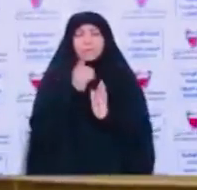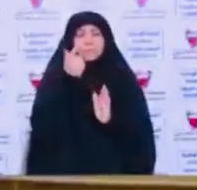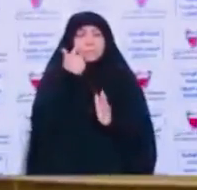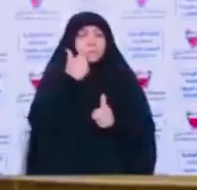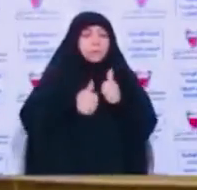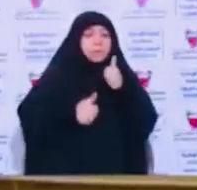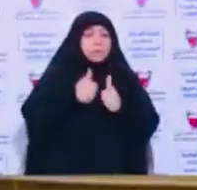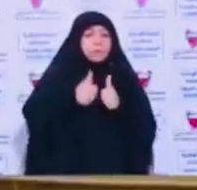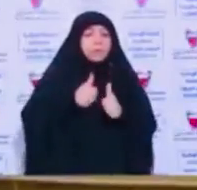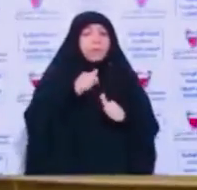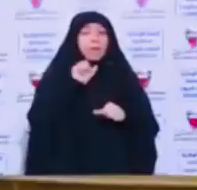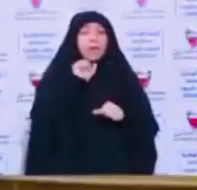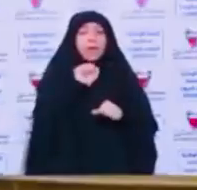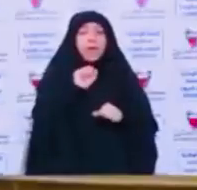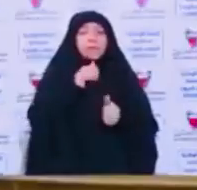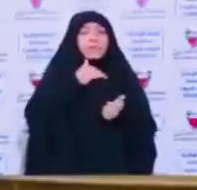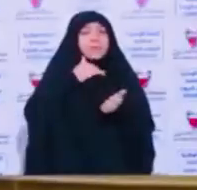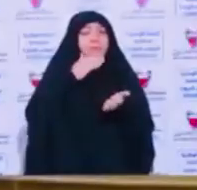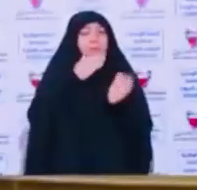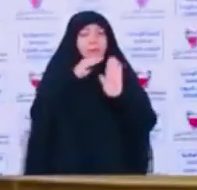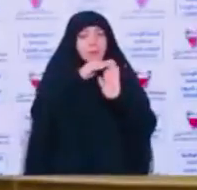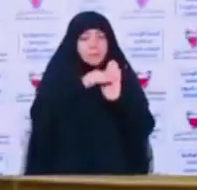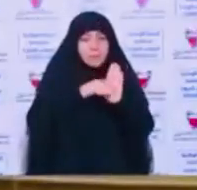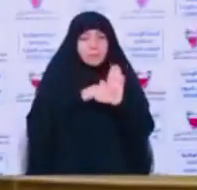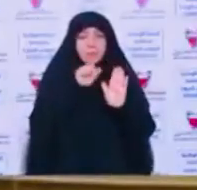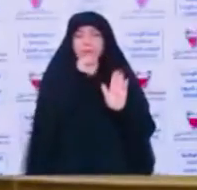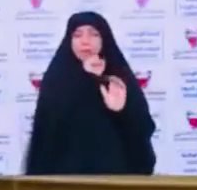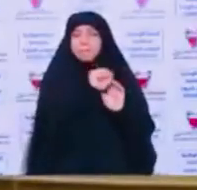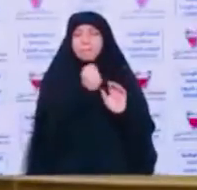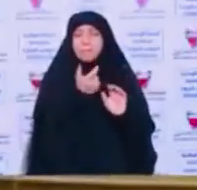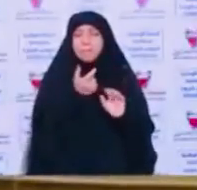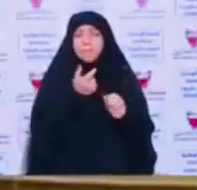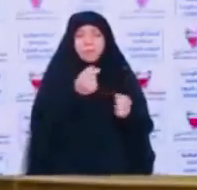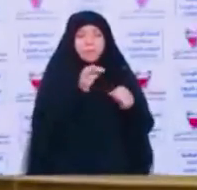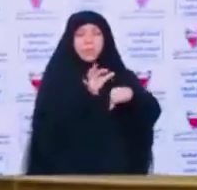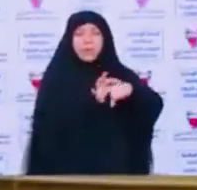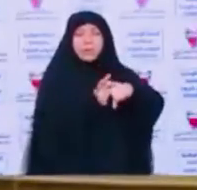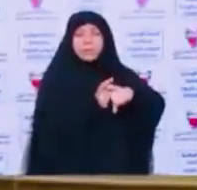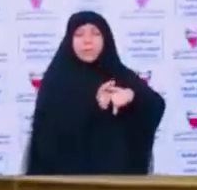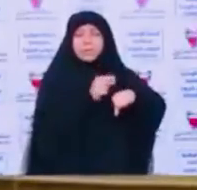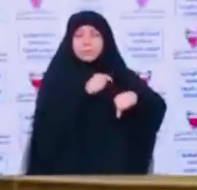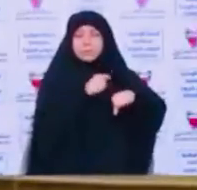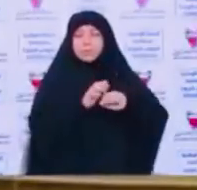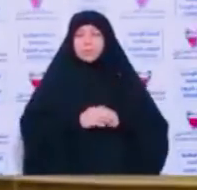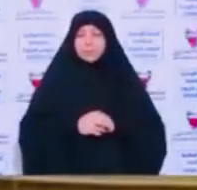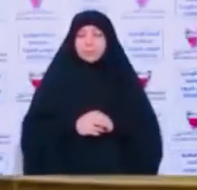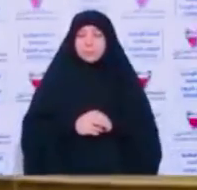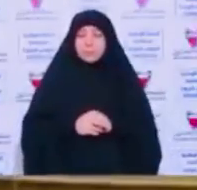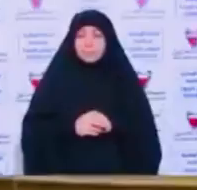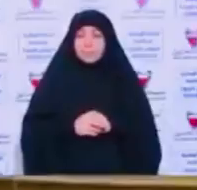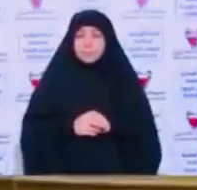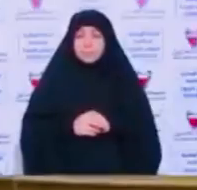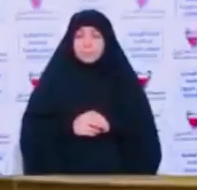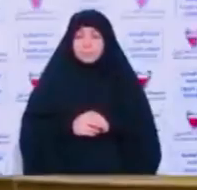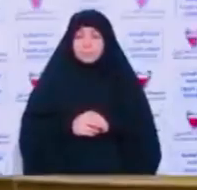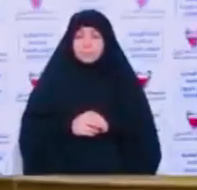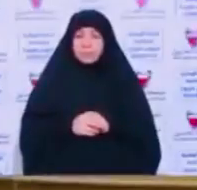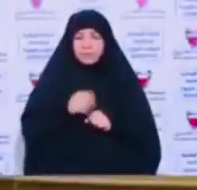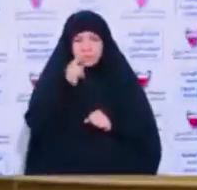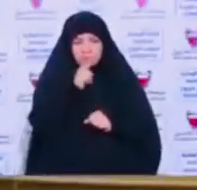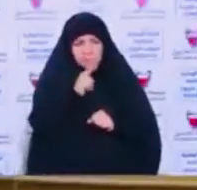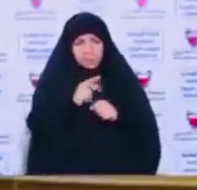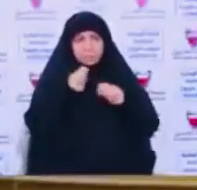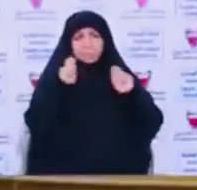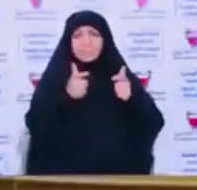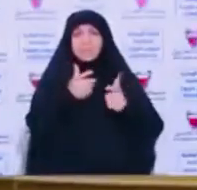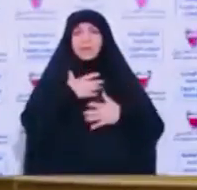من خلال استخدام البلازما اللي ما زلنا نستخدمها. أول شيء إذا أعطي البلازما المتعافين في الوقت